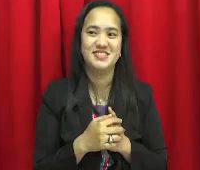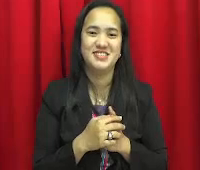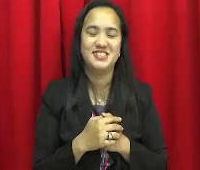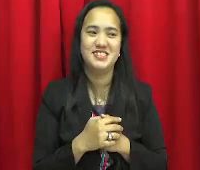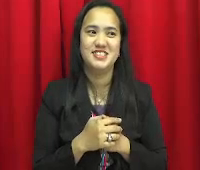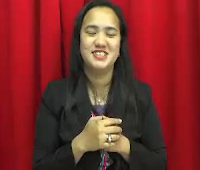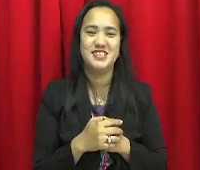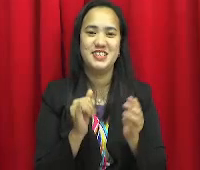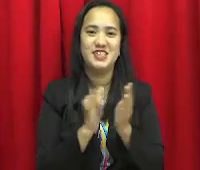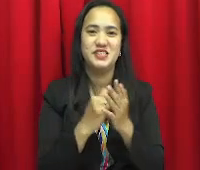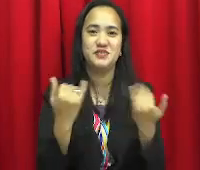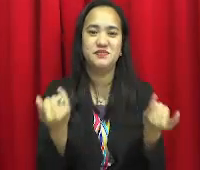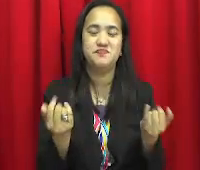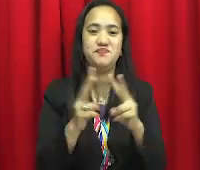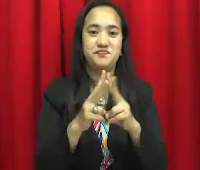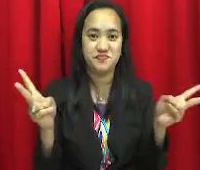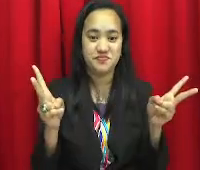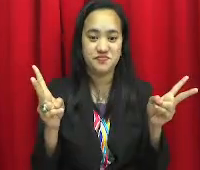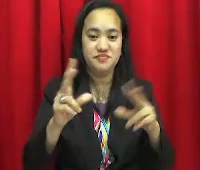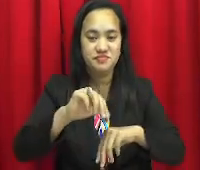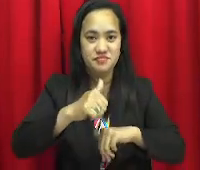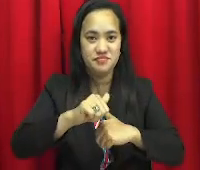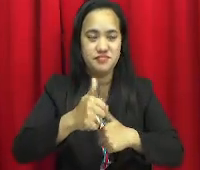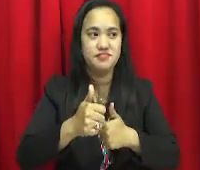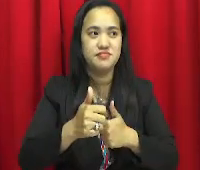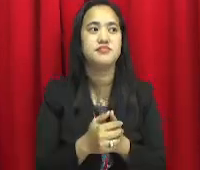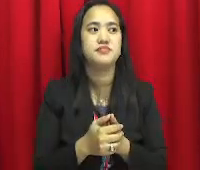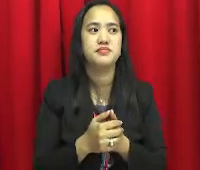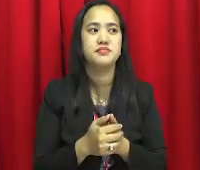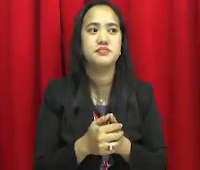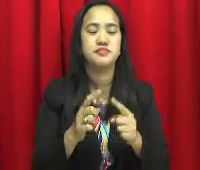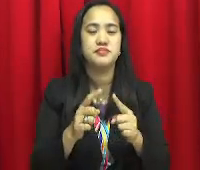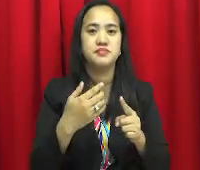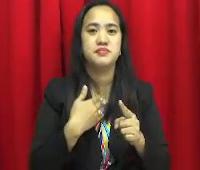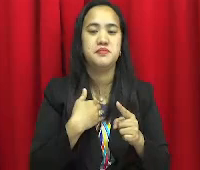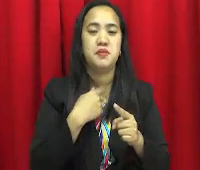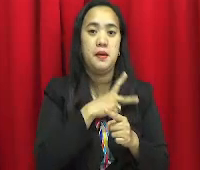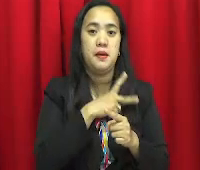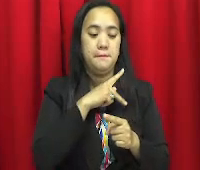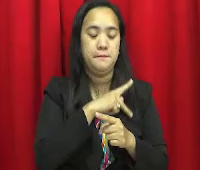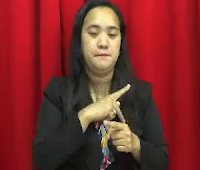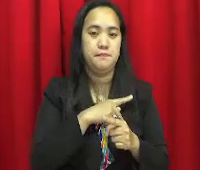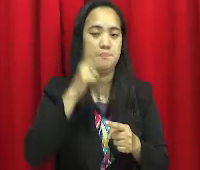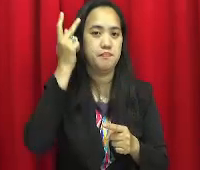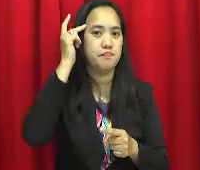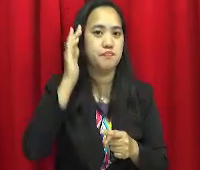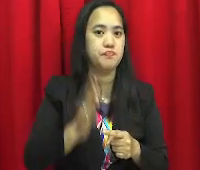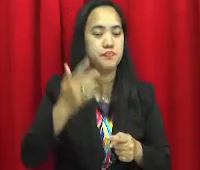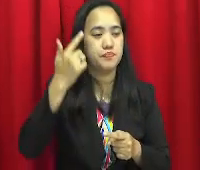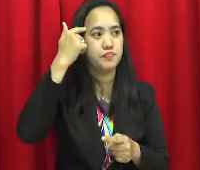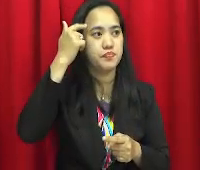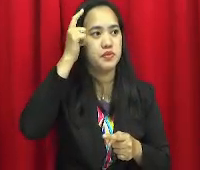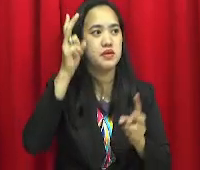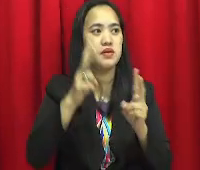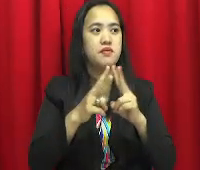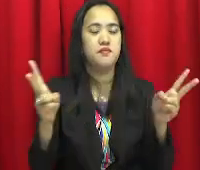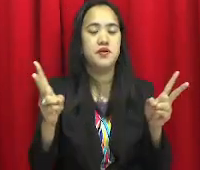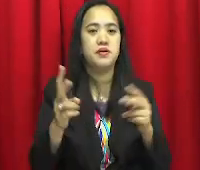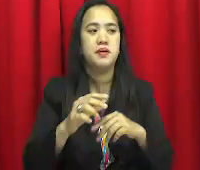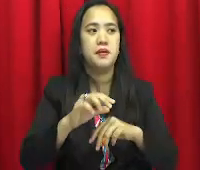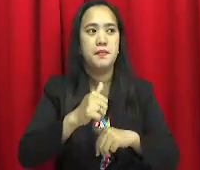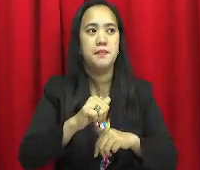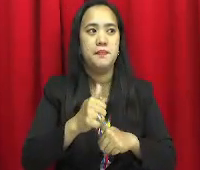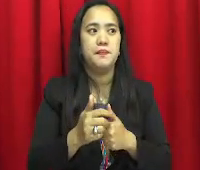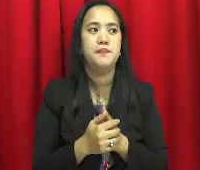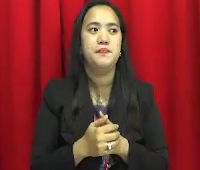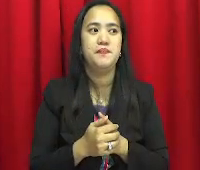Alam mo, proud, pride din yan. Ako, personally, no, bilang pastor nyo, I'm so proud. Amen. Yeah.